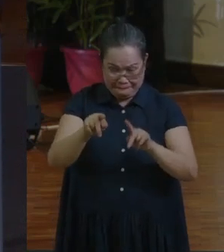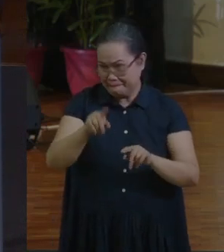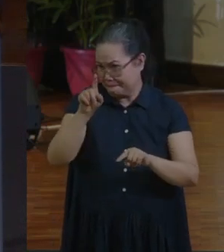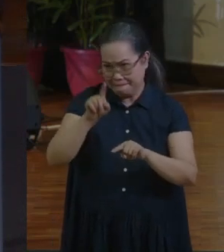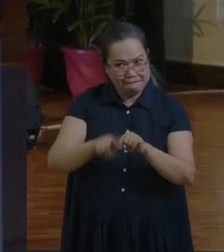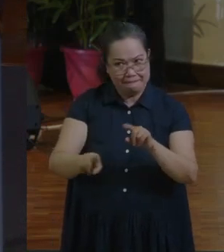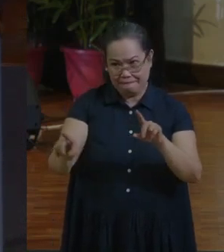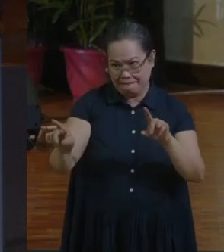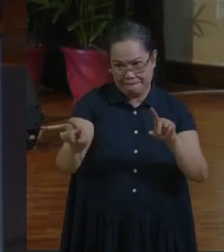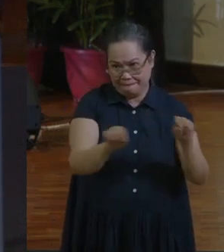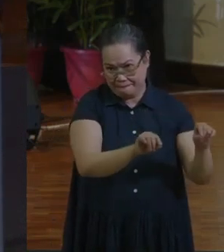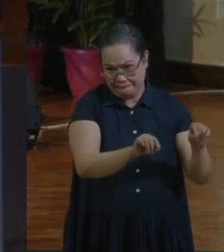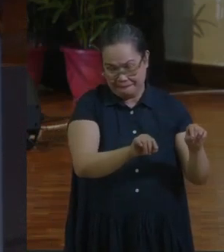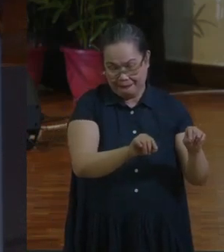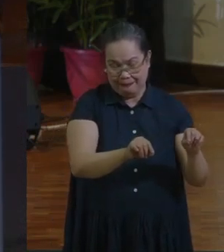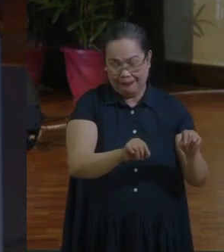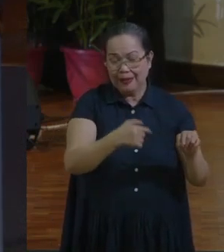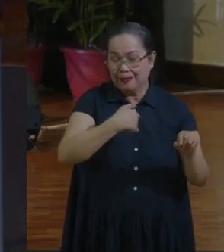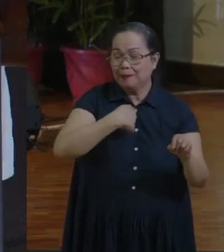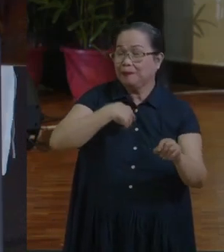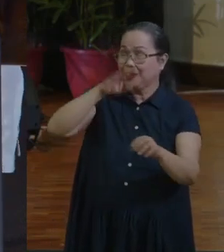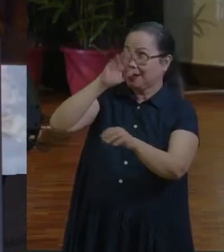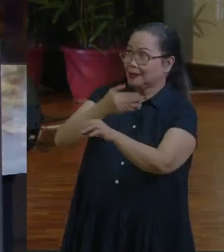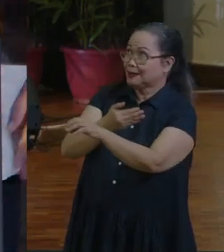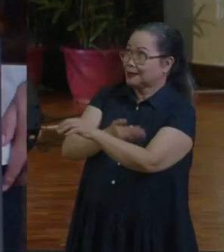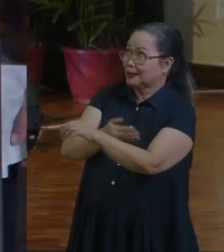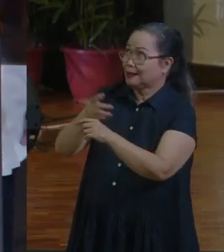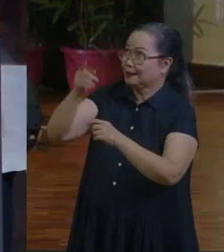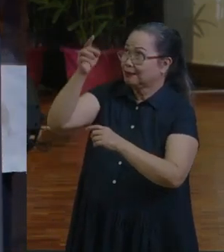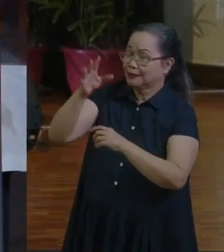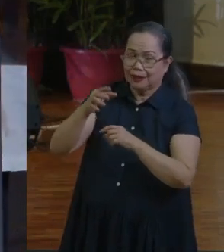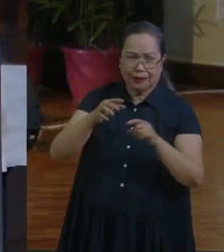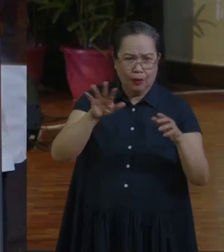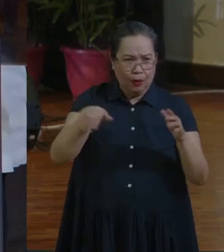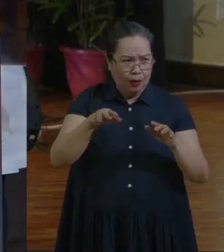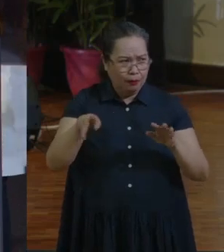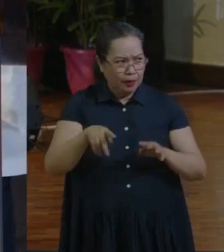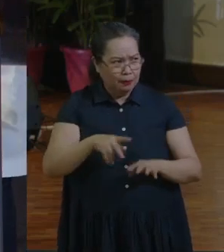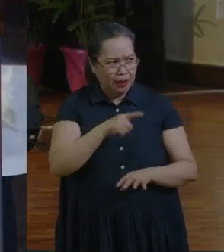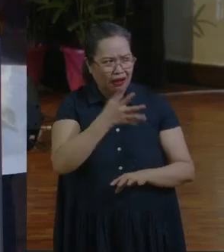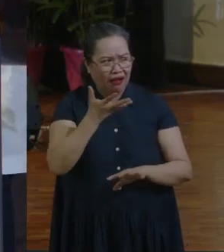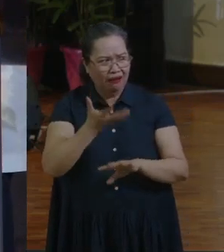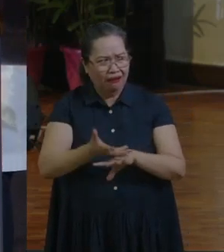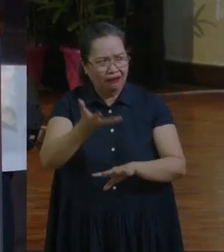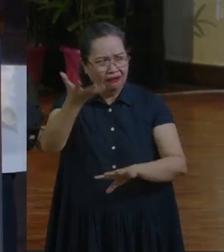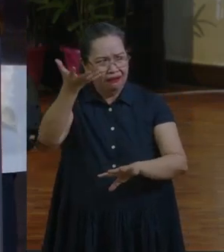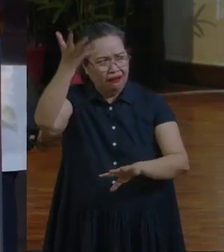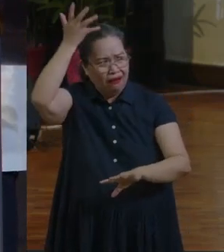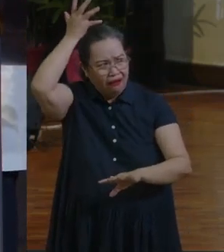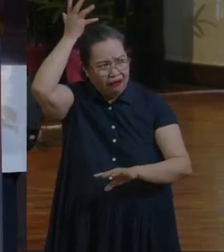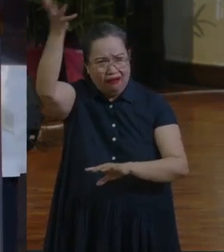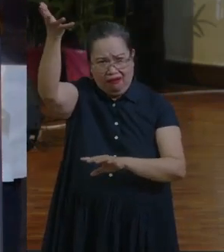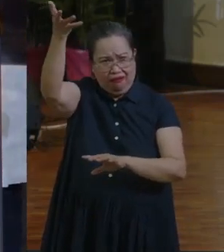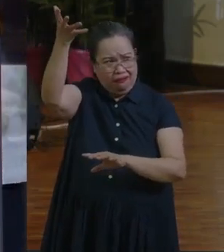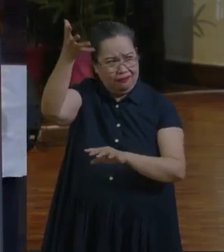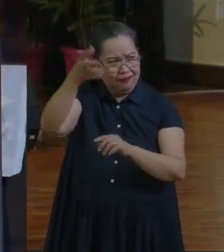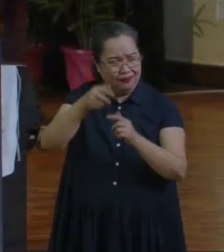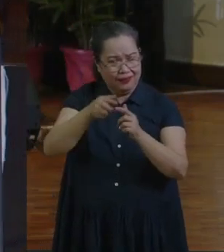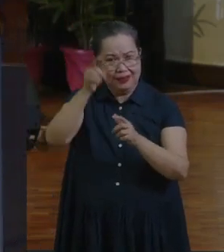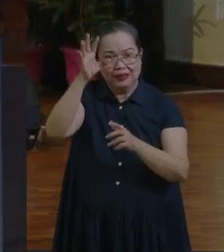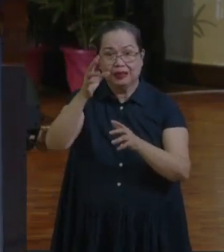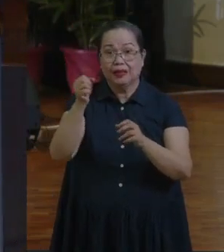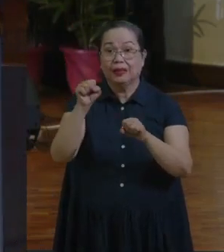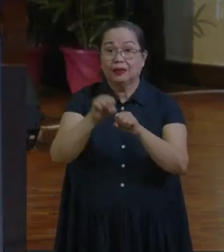Kaya nung sinabi niya, ako ang anak ng Diyos, sabi nila, blasphemy. At dahil doon, siya ay pinako